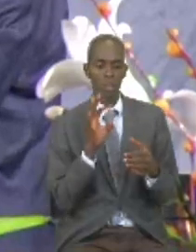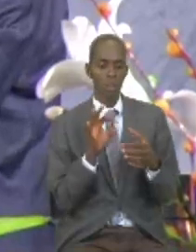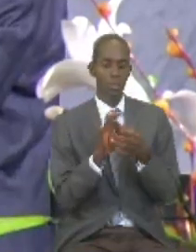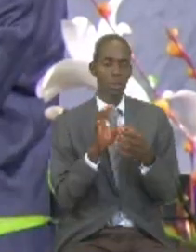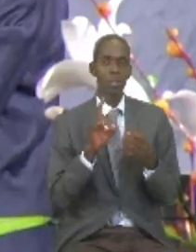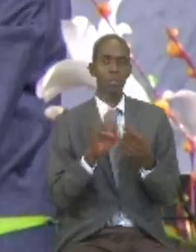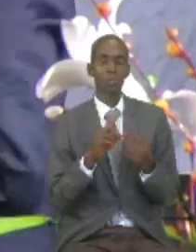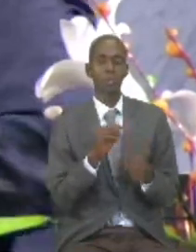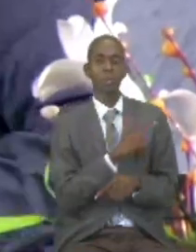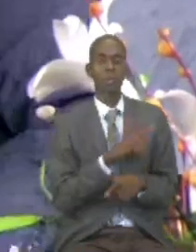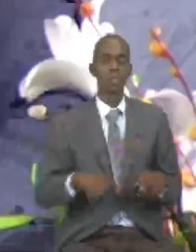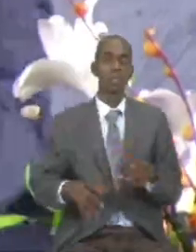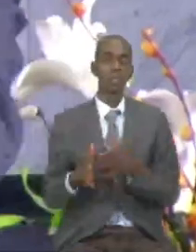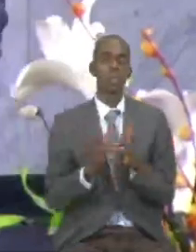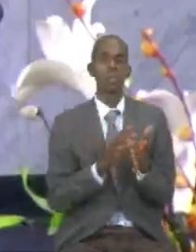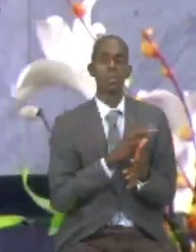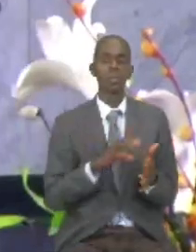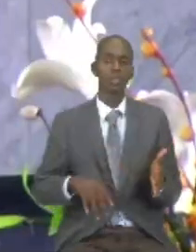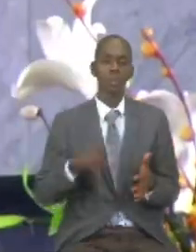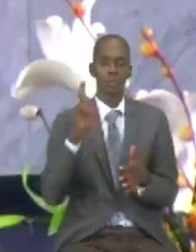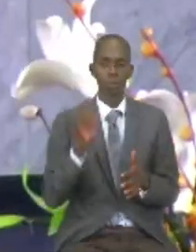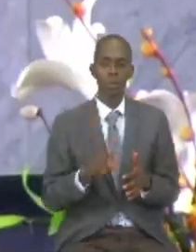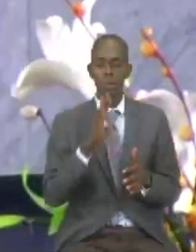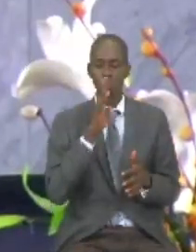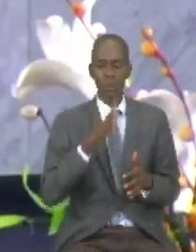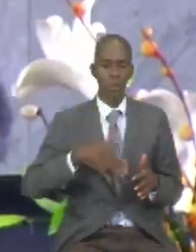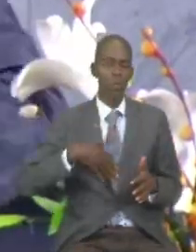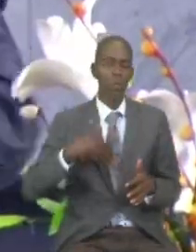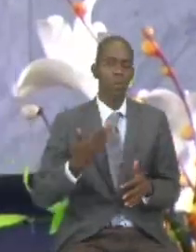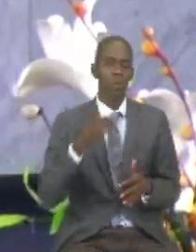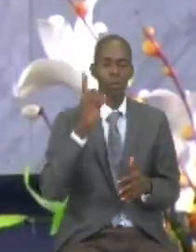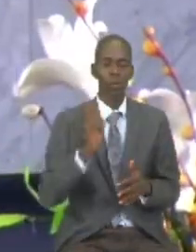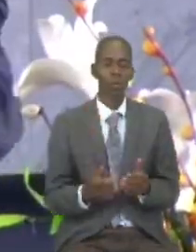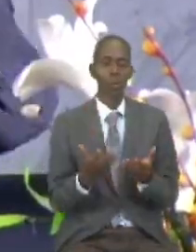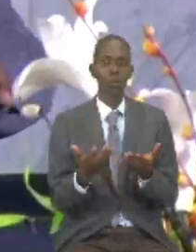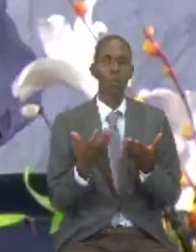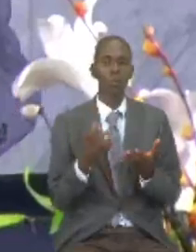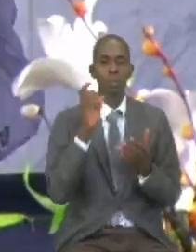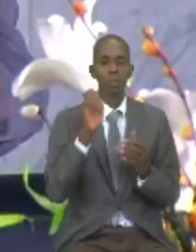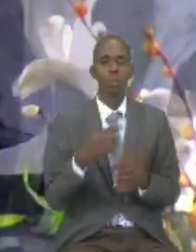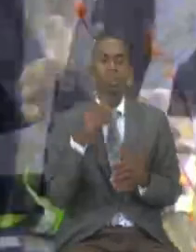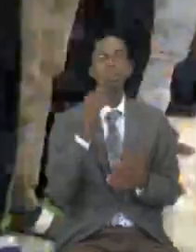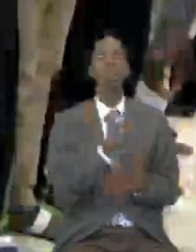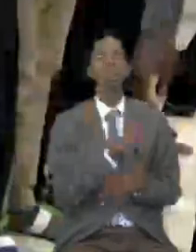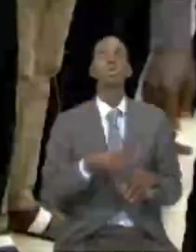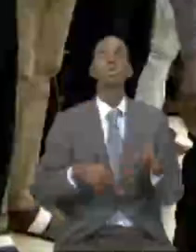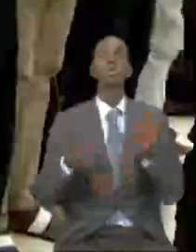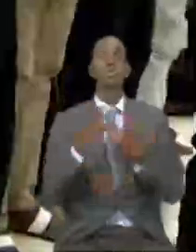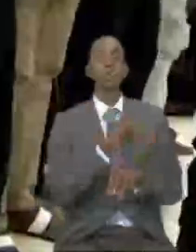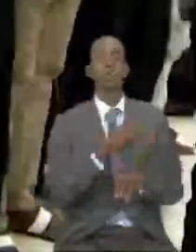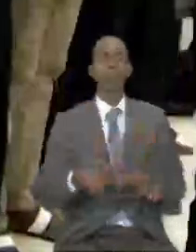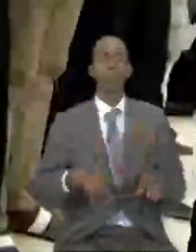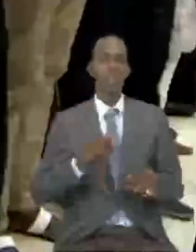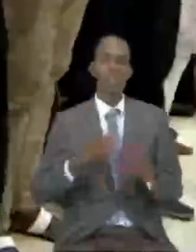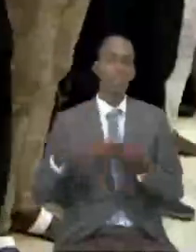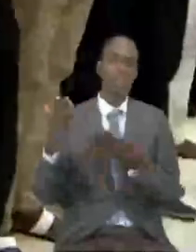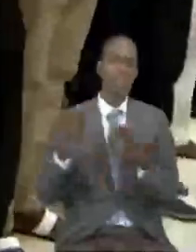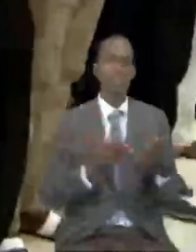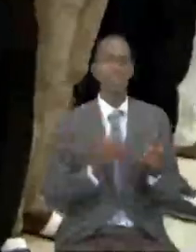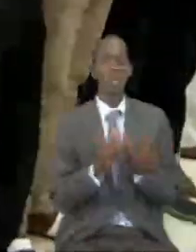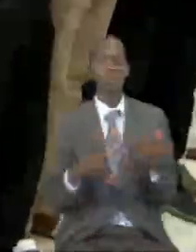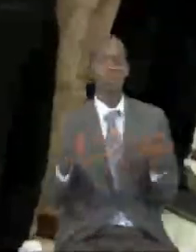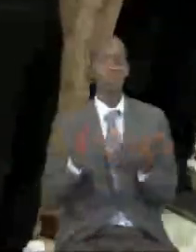être connecté avec le Seigneur Jésus. Et vous devez avoir la volonté que Seigneur,